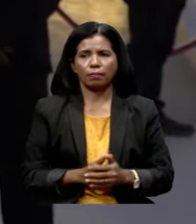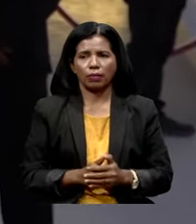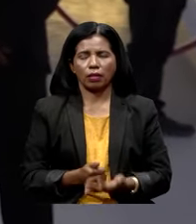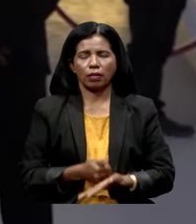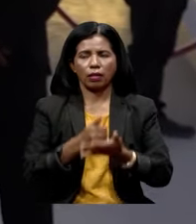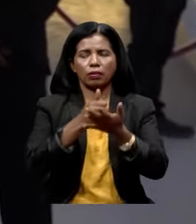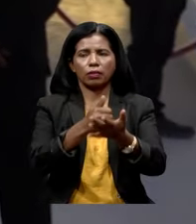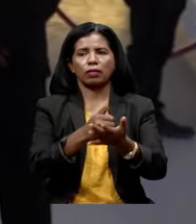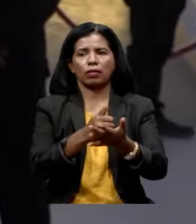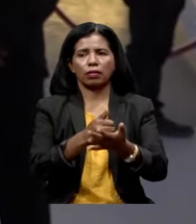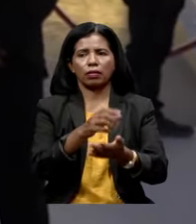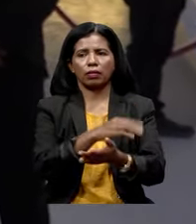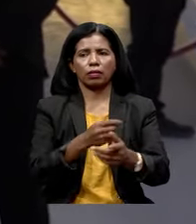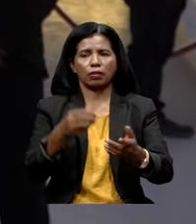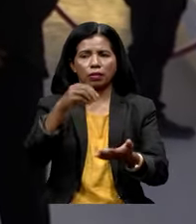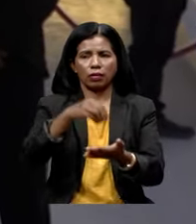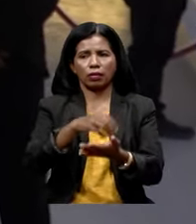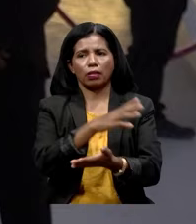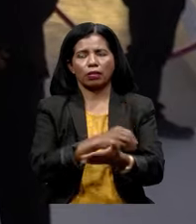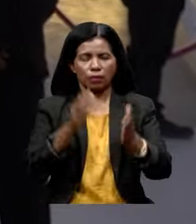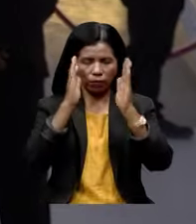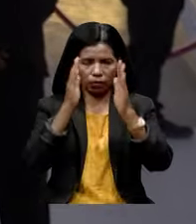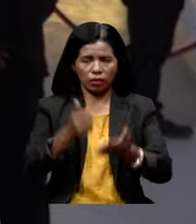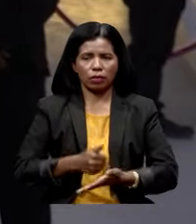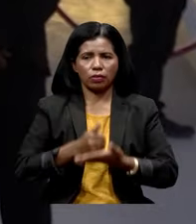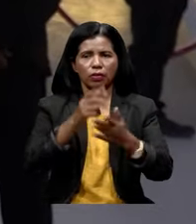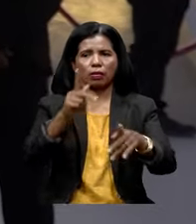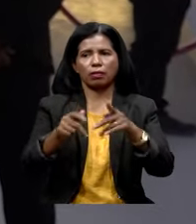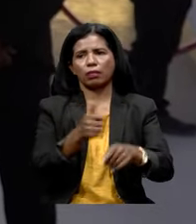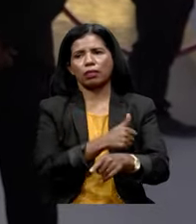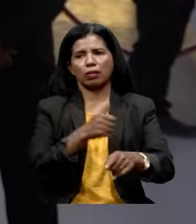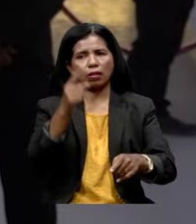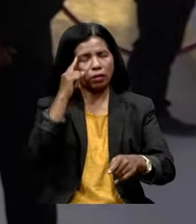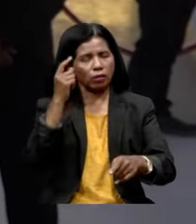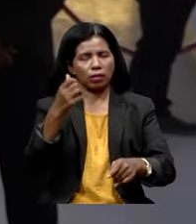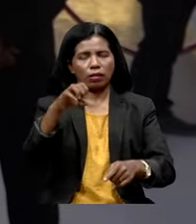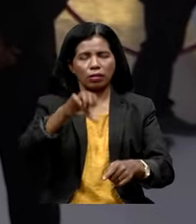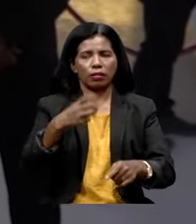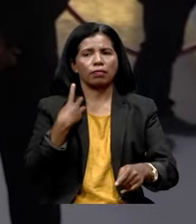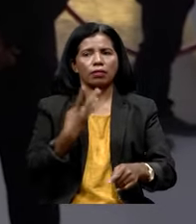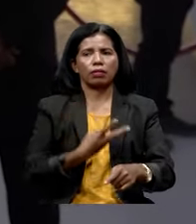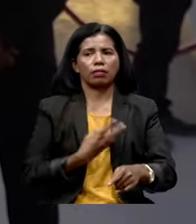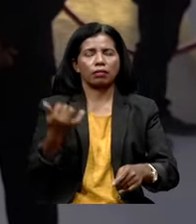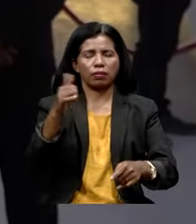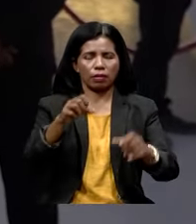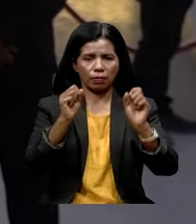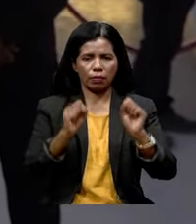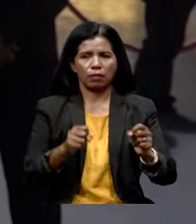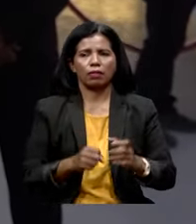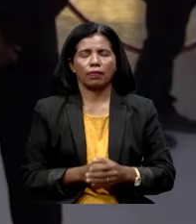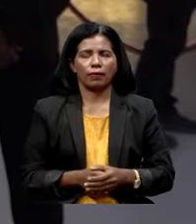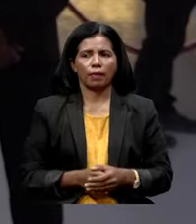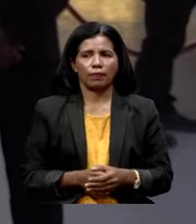apoio para halo apoio le pui tamus matang ket halo ya ema ema rumah hanu ya at bai ta ita sir bele